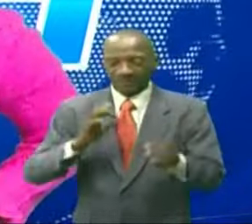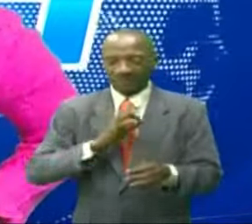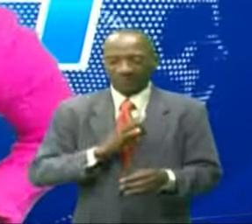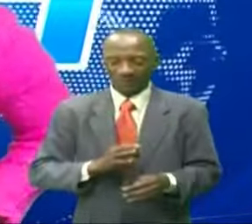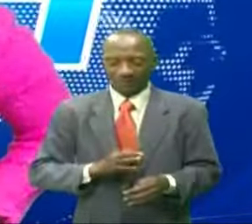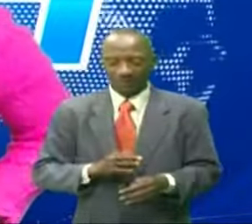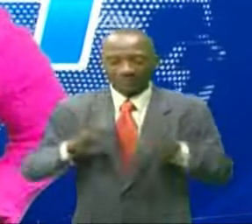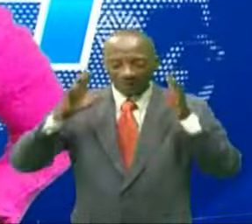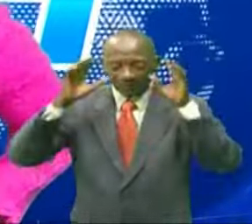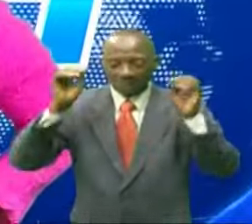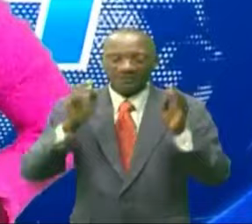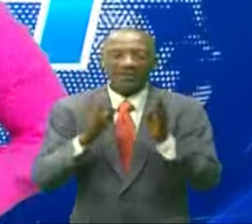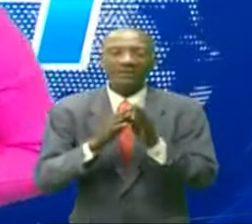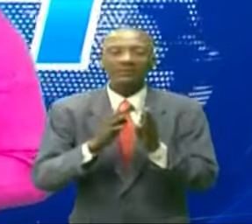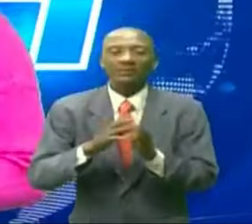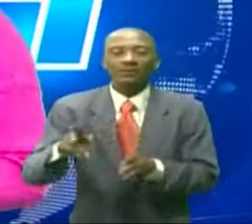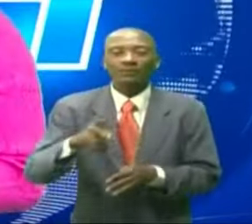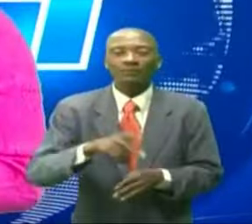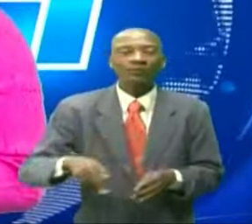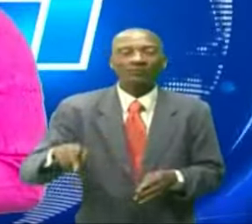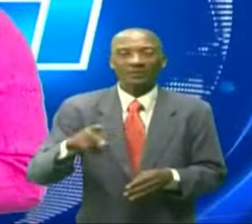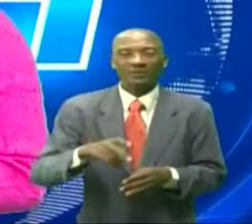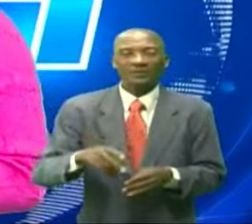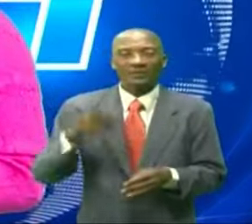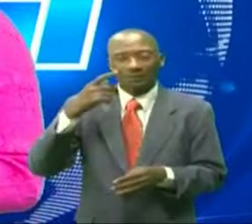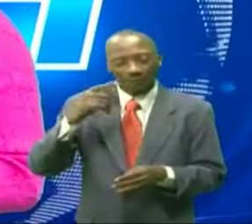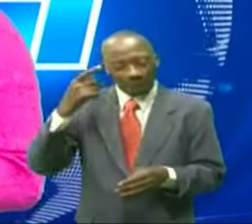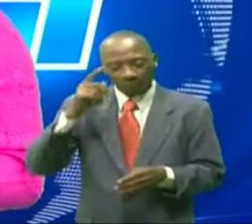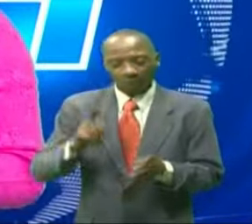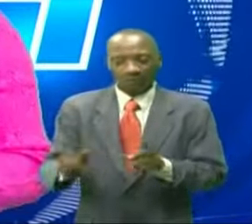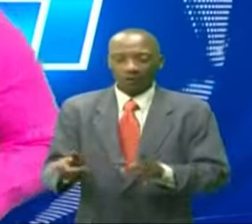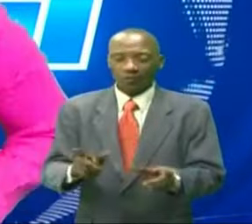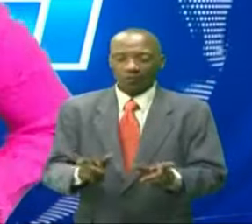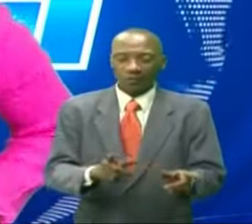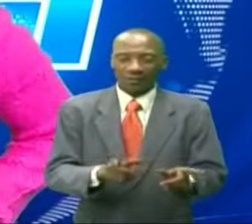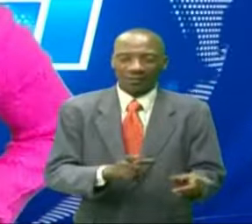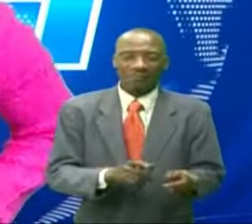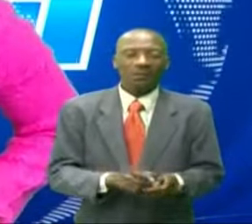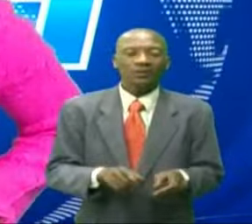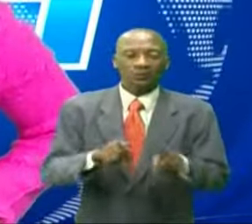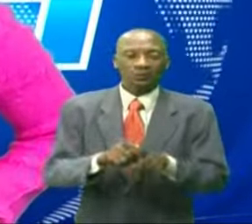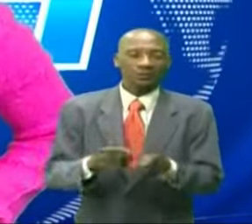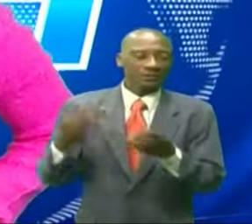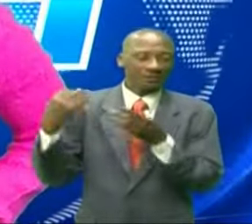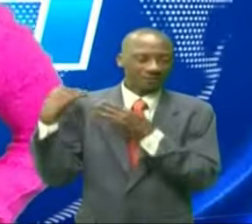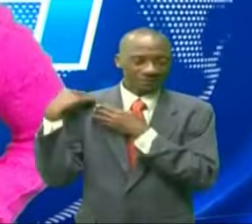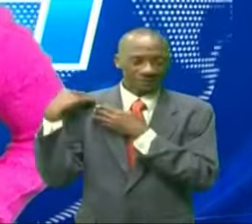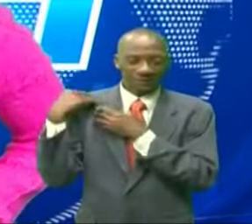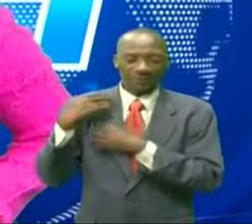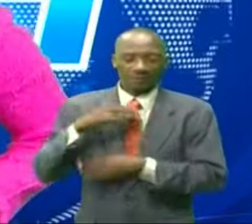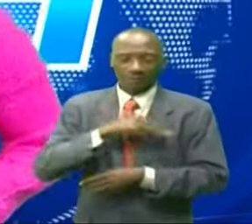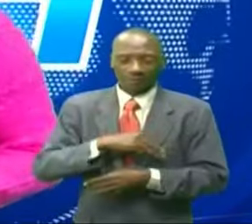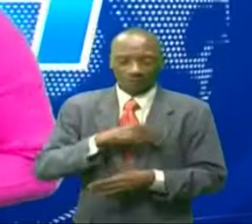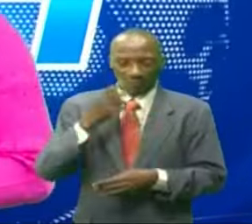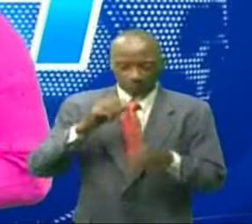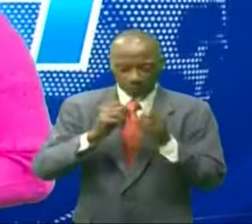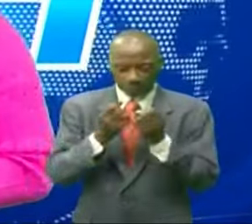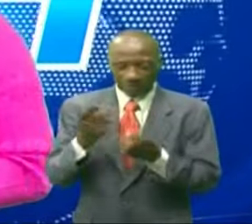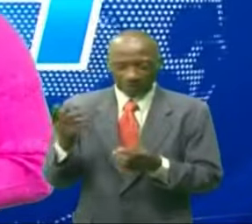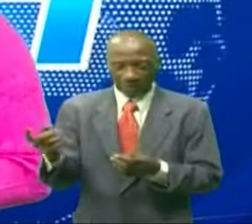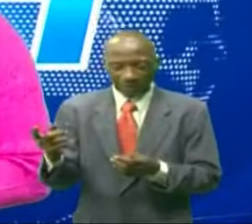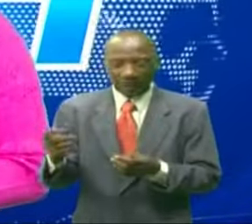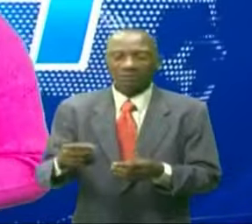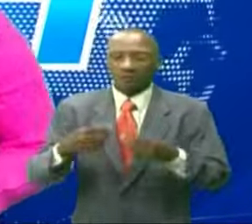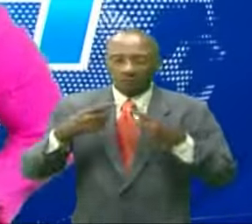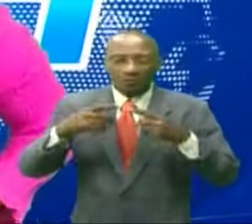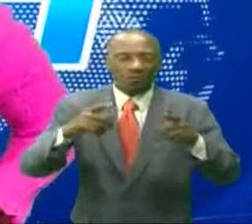l'Assemblée provinciale, Louis Kamweni, et autorité morale du CDA a mobilisé ses troupes